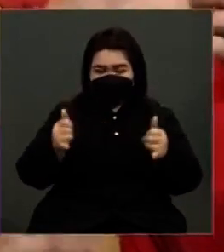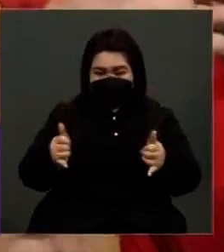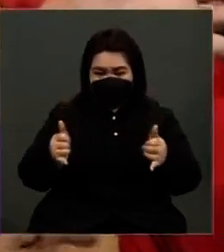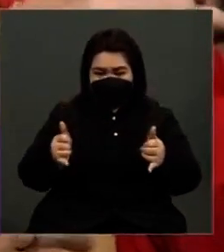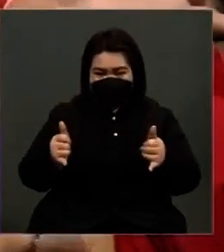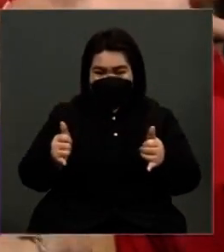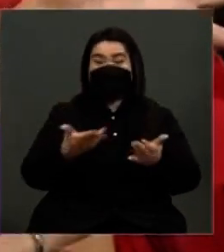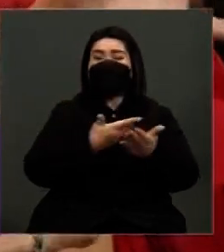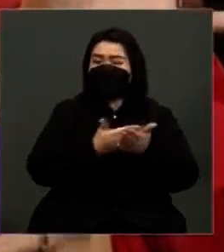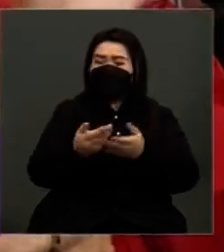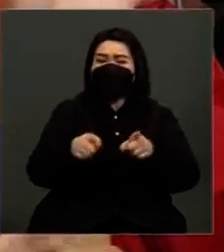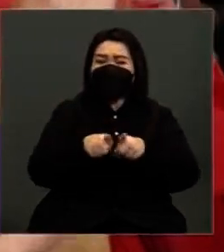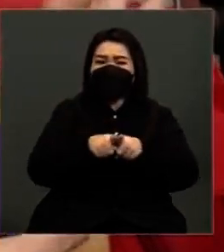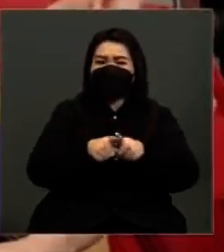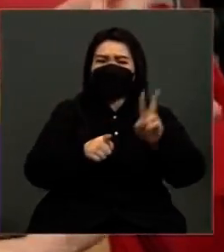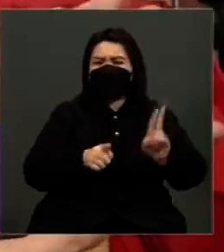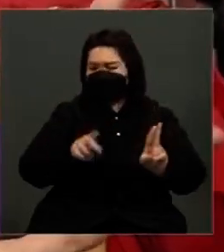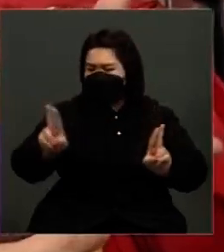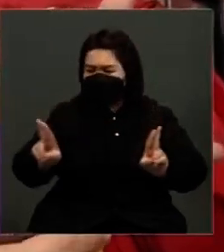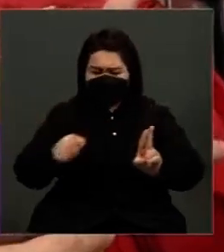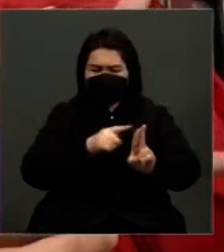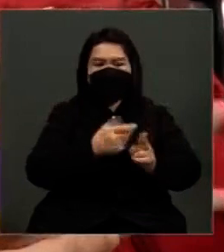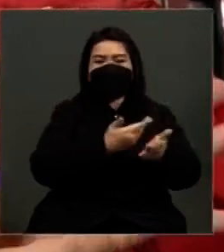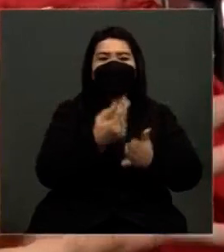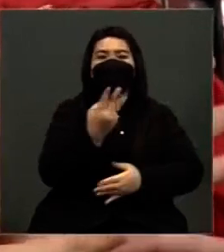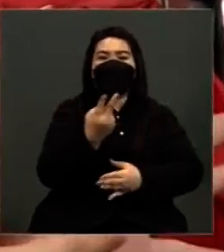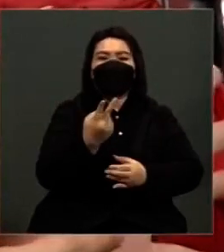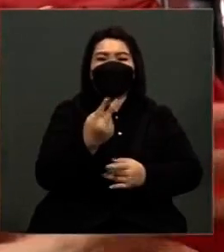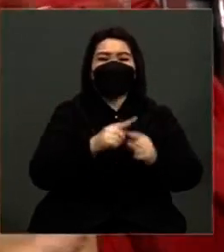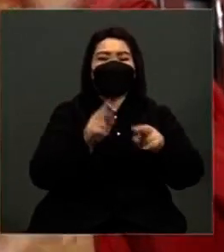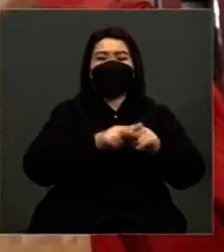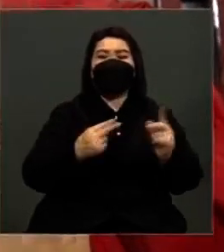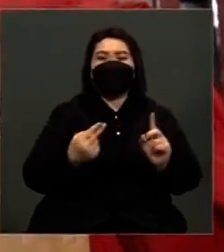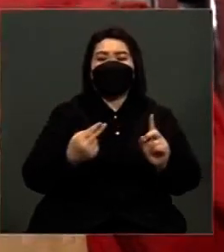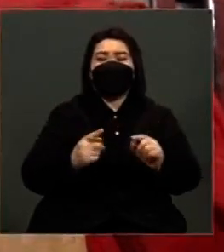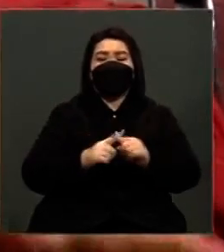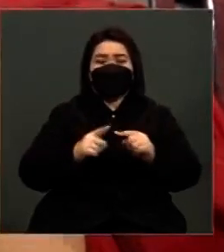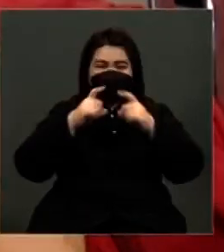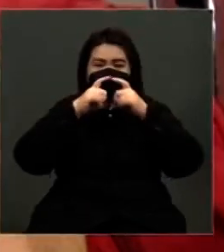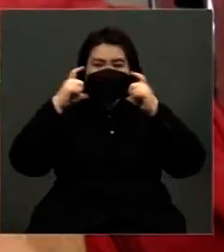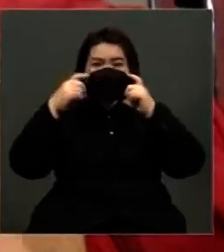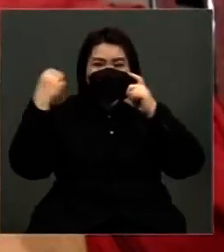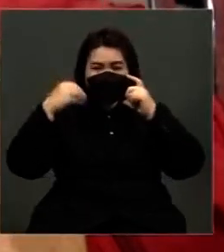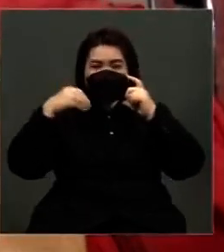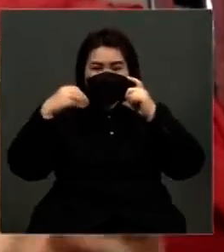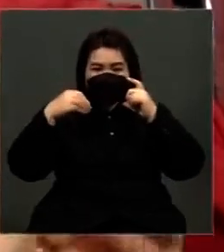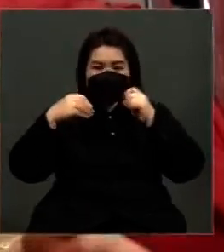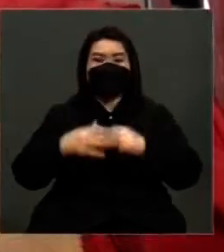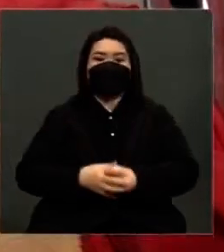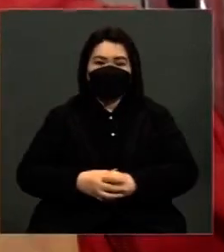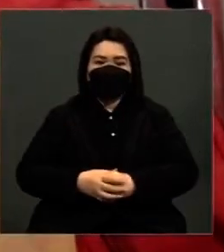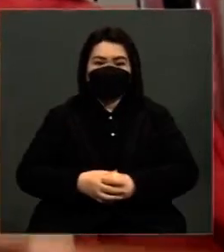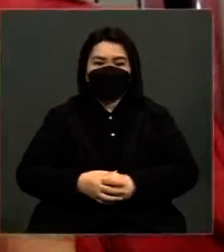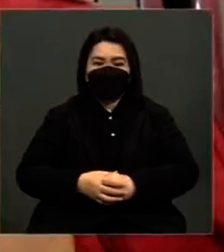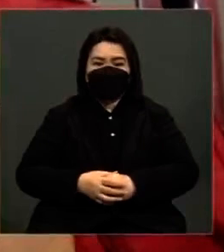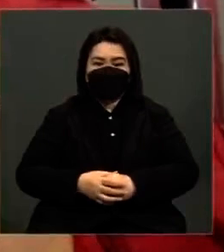มอีกเบาะนึงไว้เราไม่รู้ข้างๆเราเป็นใครอะค่ะก็เลยแล้วก็มีการใส่แมสตลอดเวลาป้องกันตัวเอง